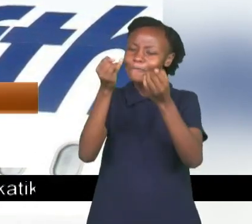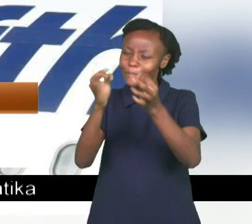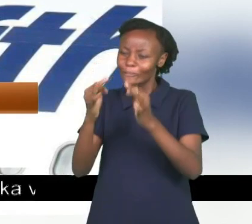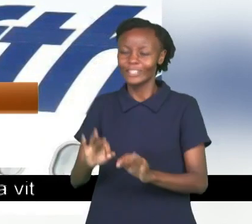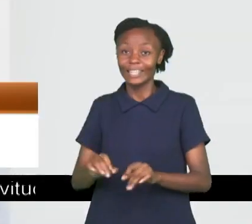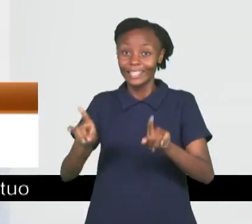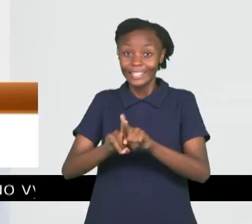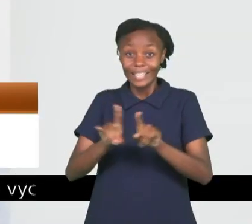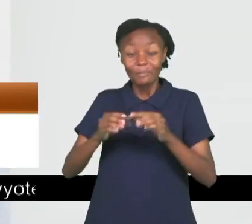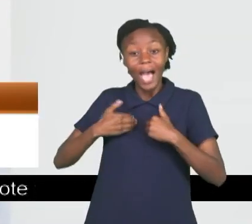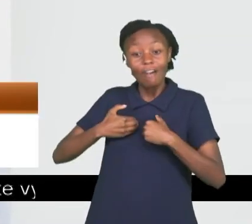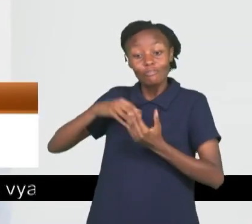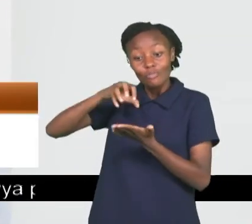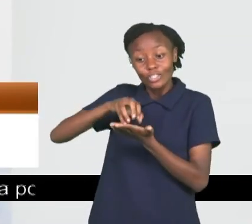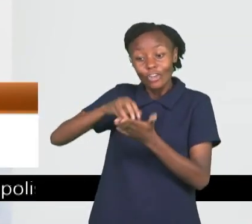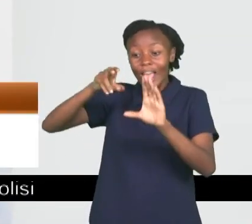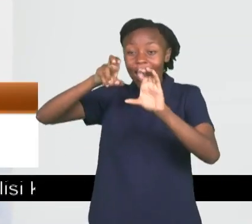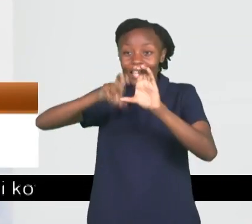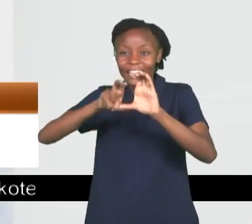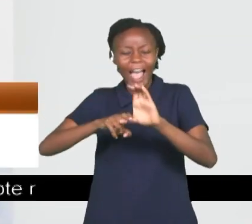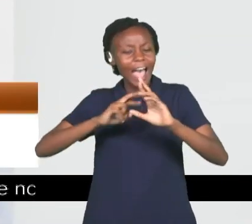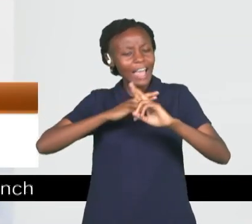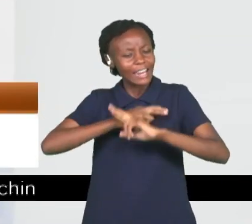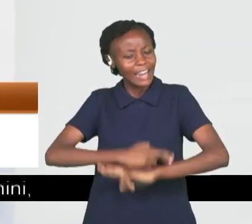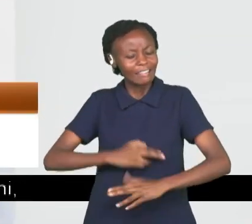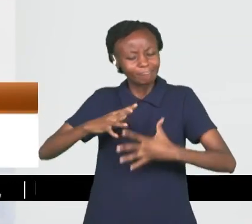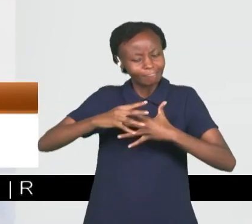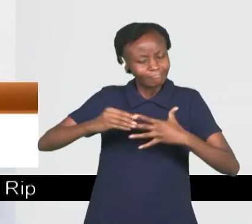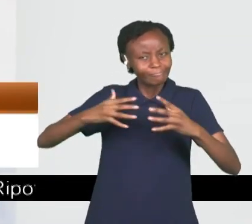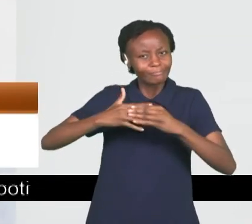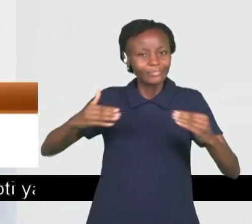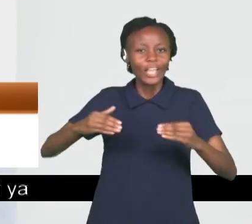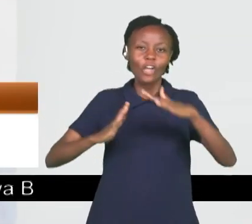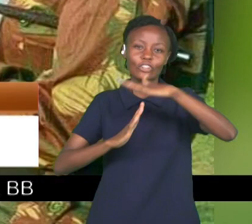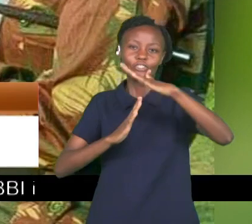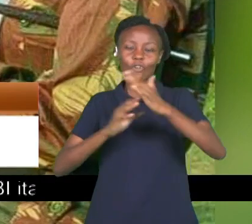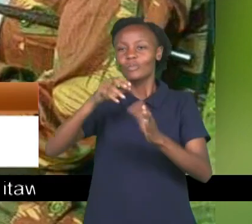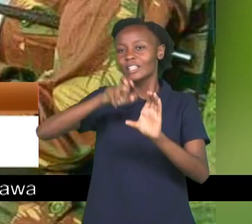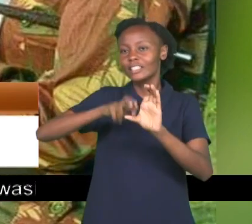viwango vya juu vya kuheshimika na kujituliza katika nafasi za kwanza kabisa kwenye ndege.